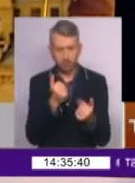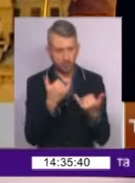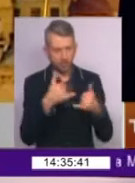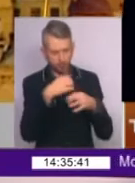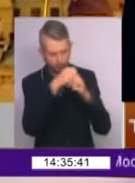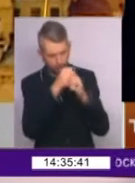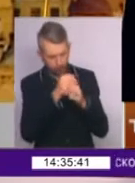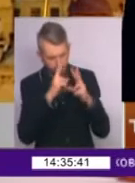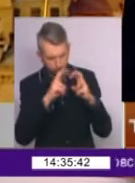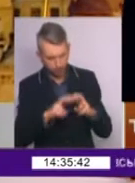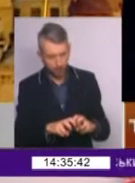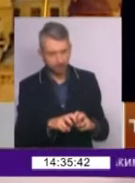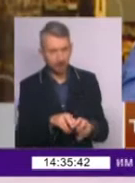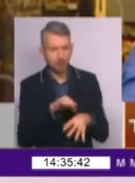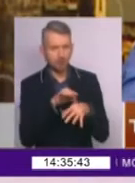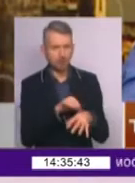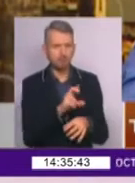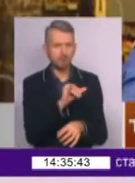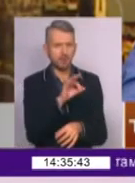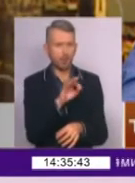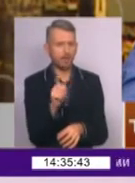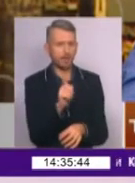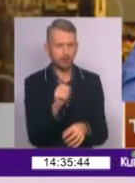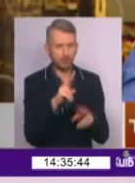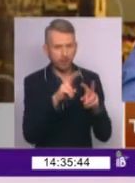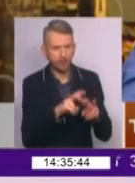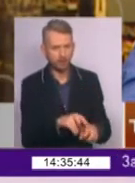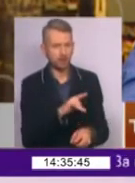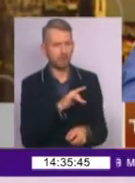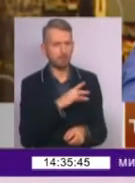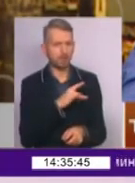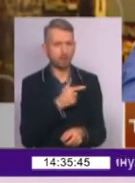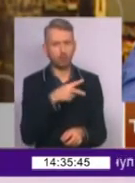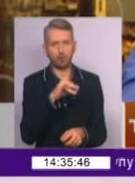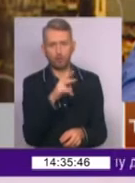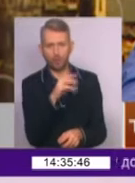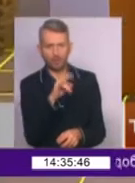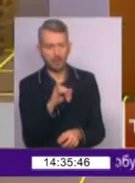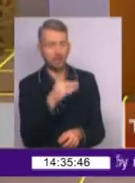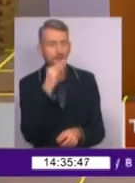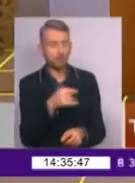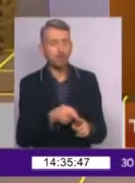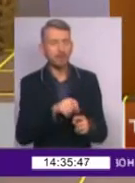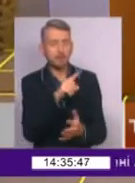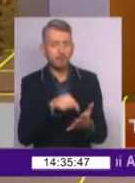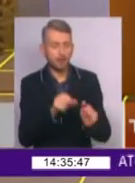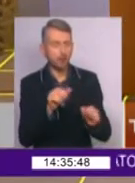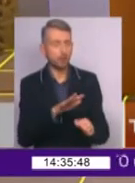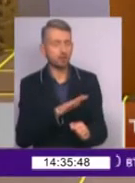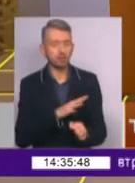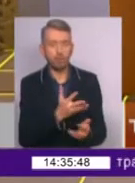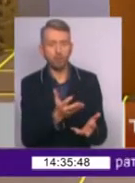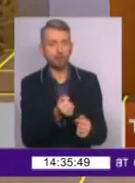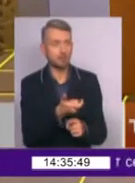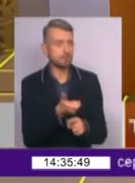Під мікроскопом подивляться. Так, лаборанти проведуть деякі біохімічні дослідження білку глюкози. Тобто відповідь на це питання може бути отримана